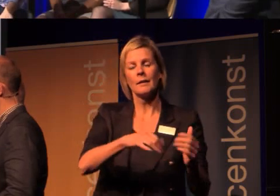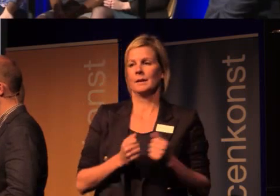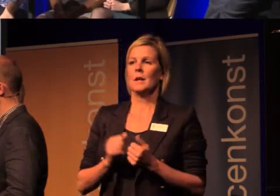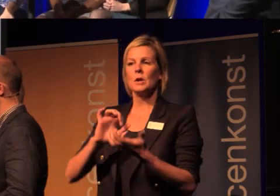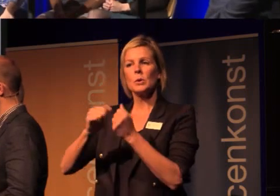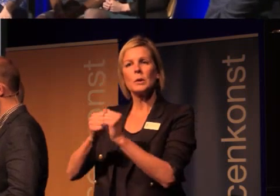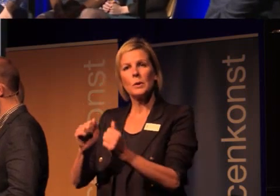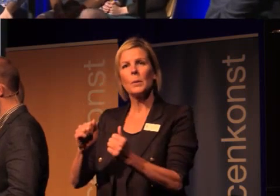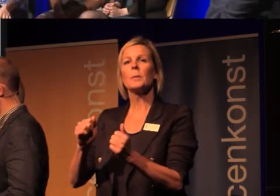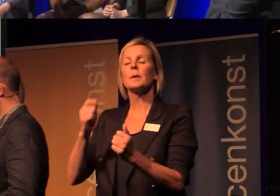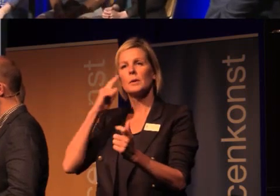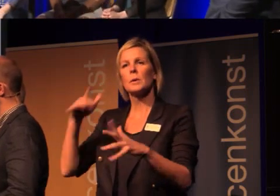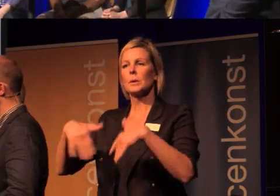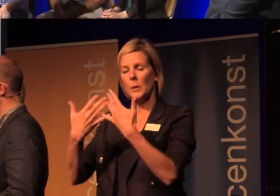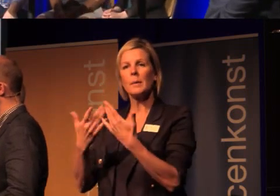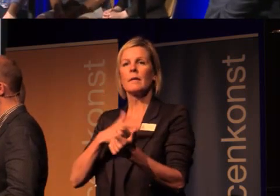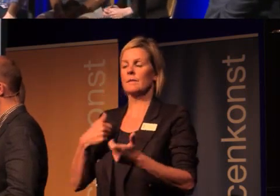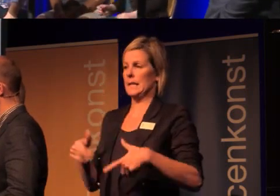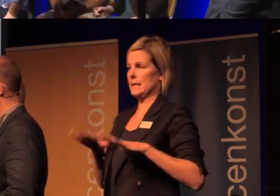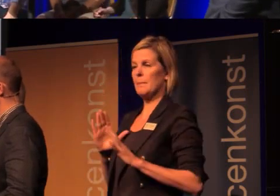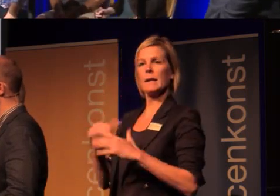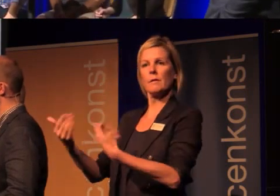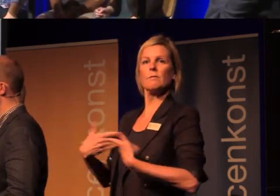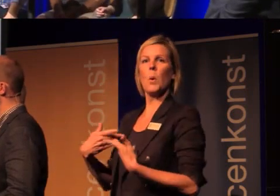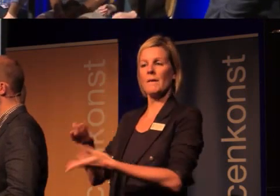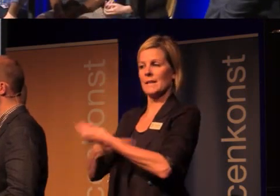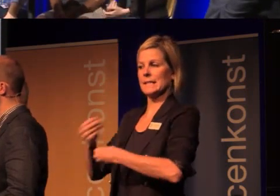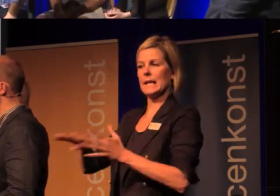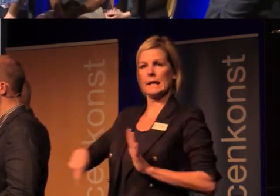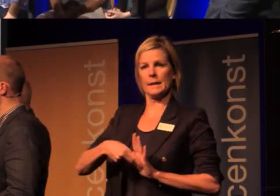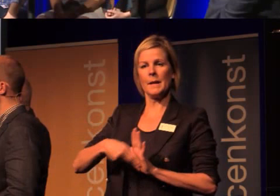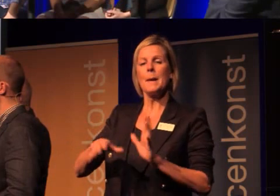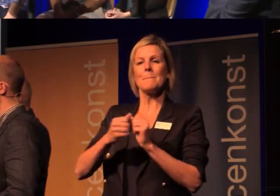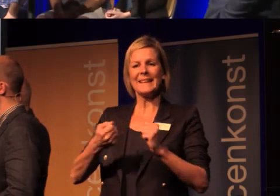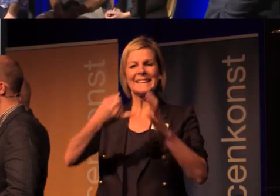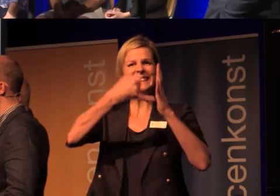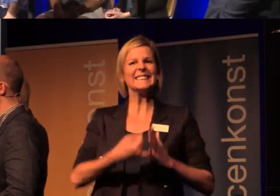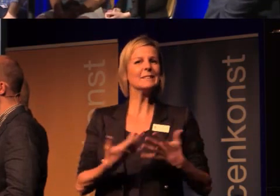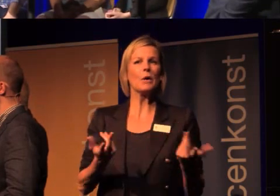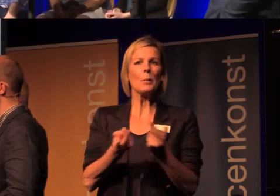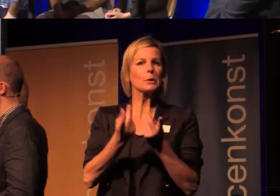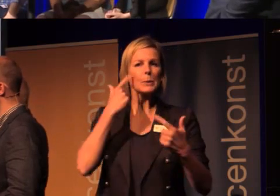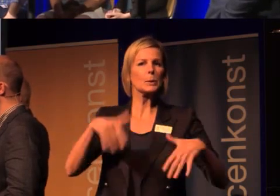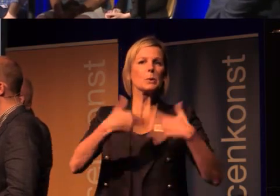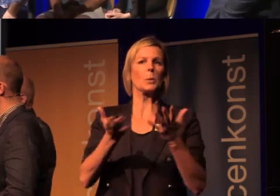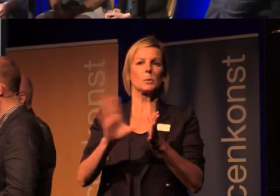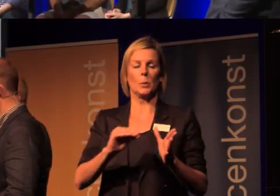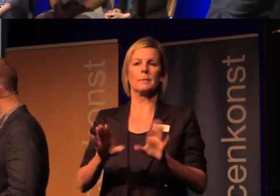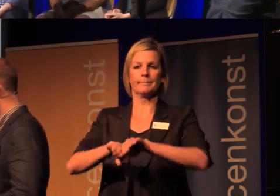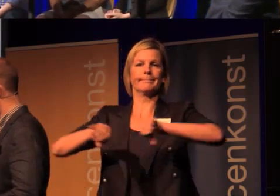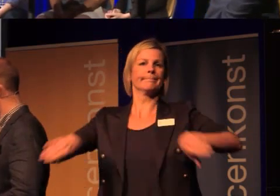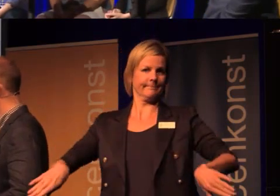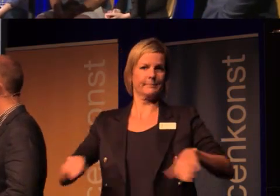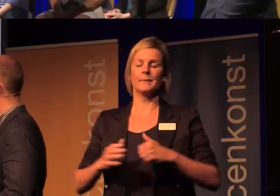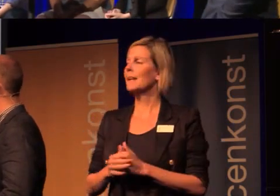Kulturpolitiken handlar för i stor utsträckning om finansieringen, och därför inte om vad kulturen i sig ska vara, utan det är som sagt ett mål i sig. Tack så